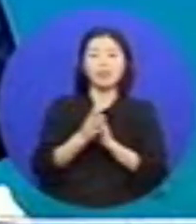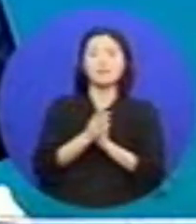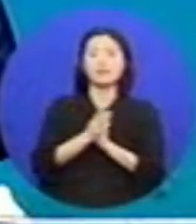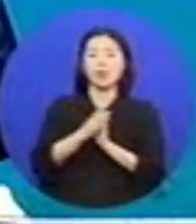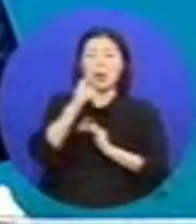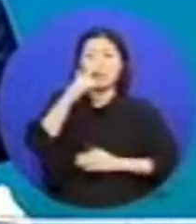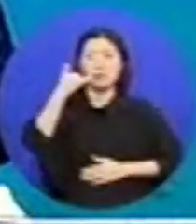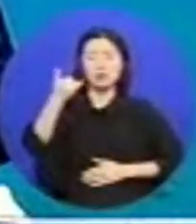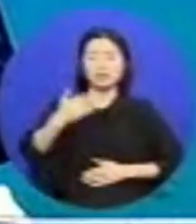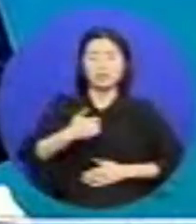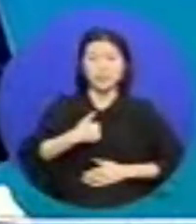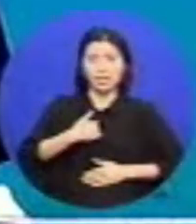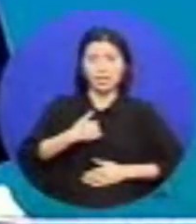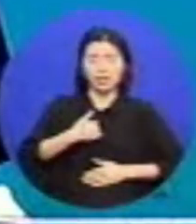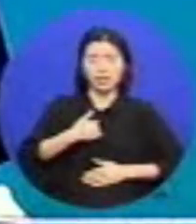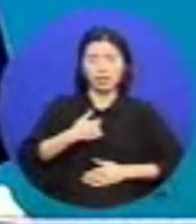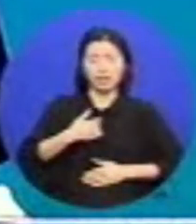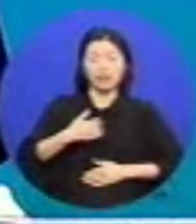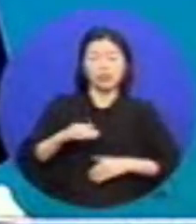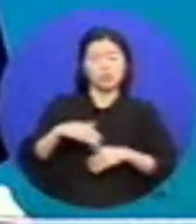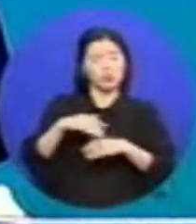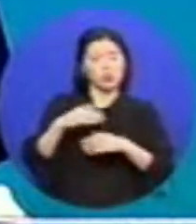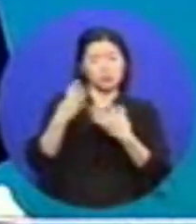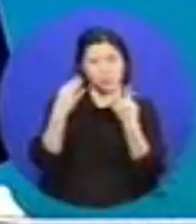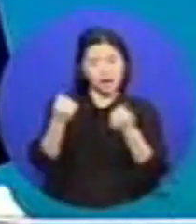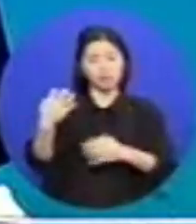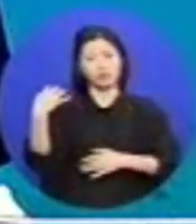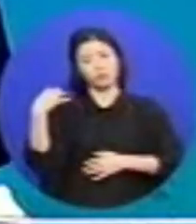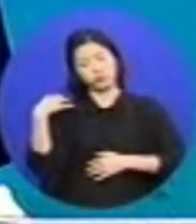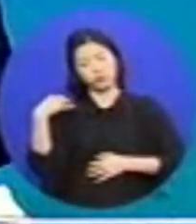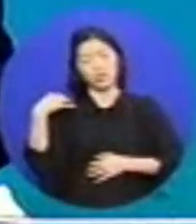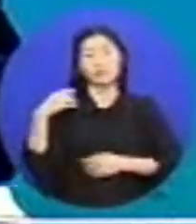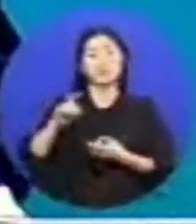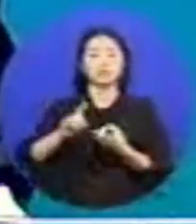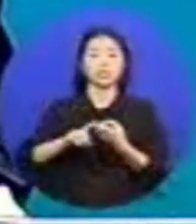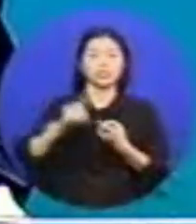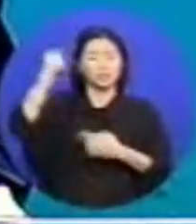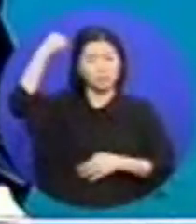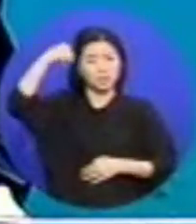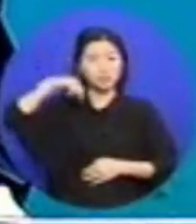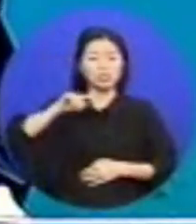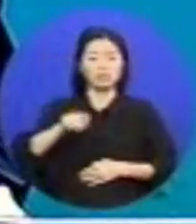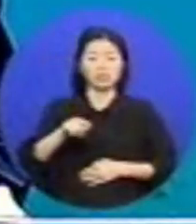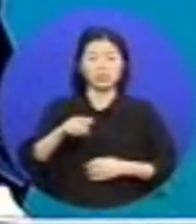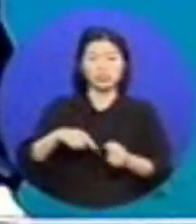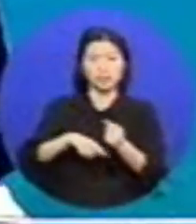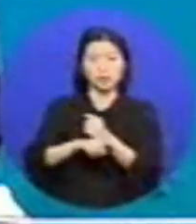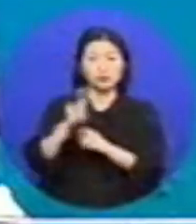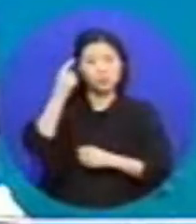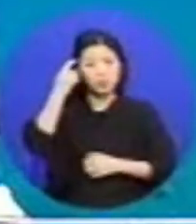내게 상당히 부담스러운 존재로 느껴지는 것이 왜 그렇죠?